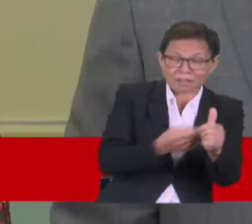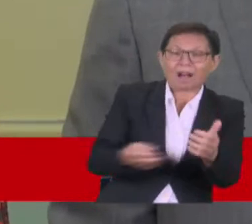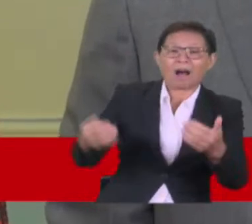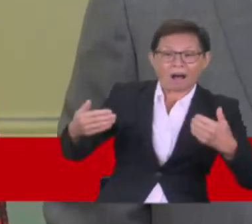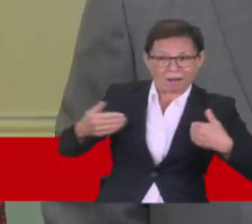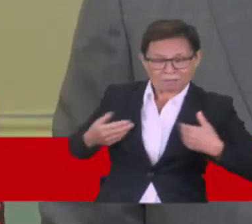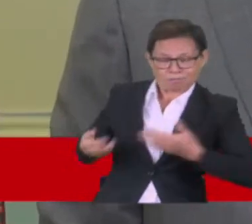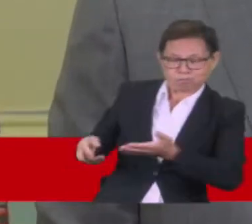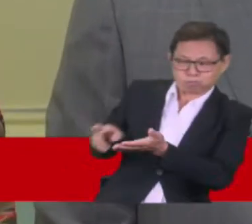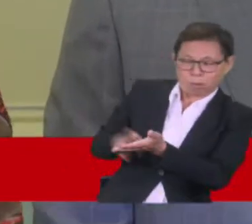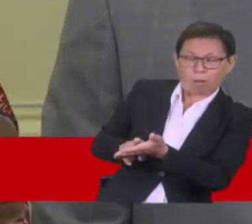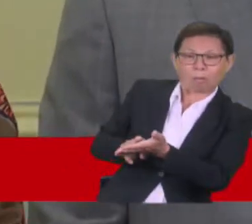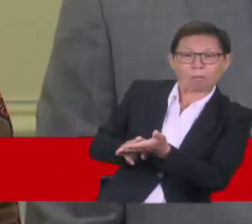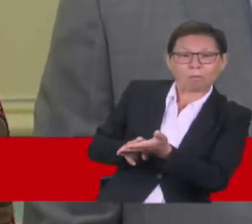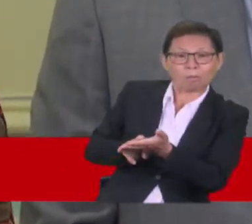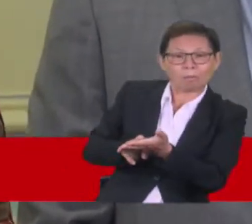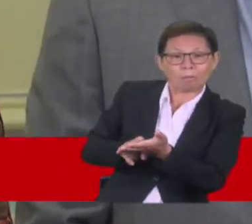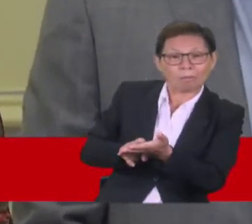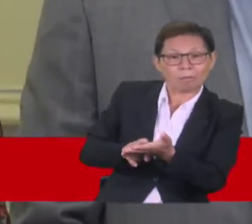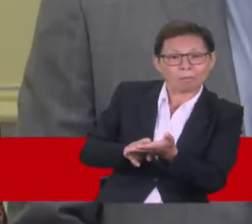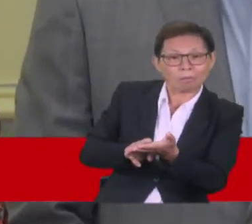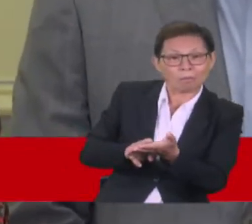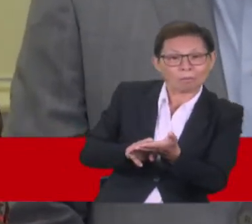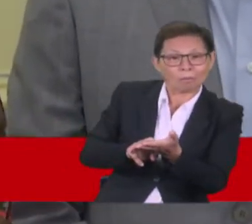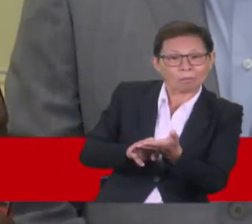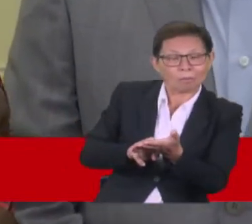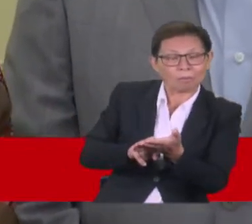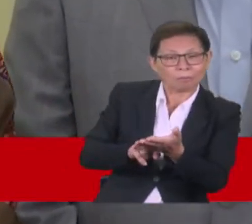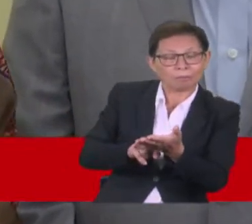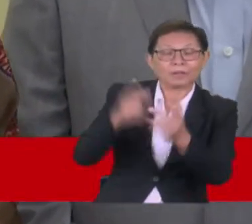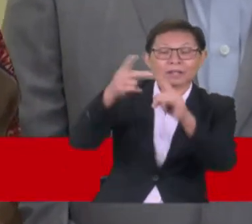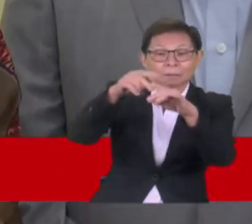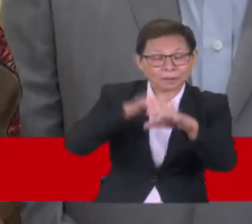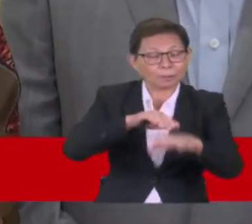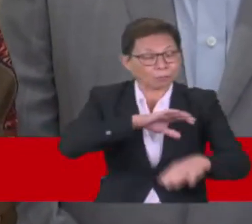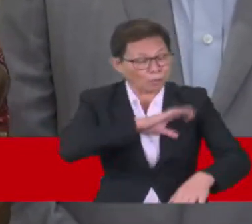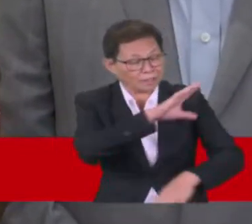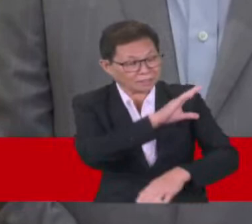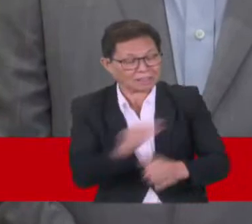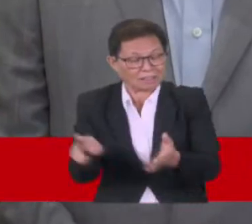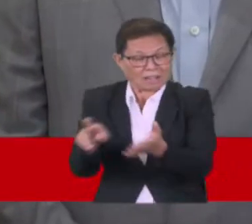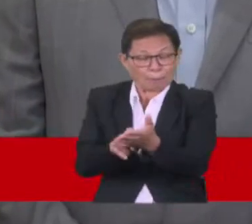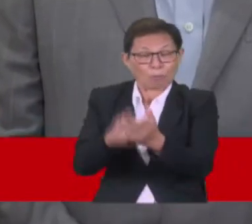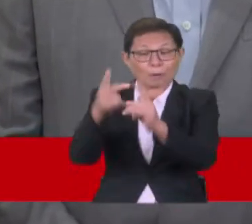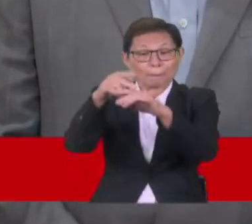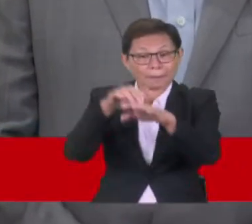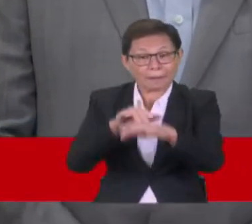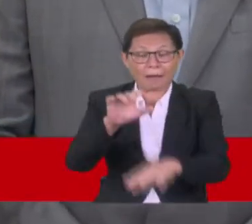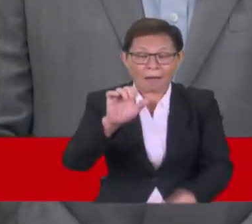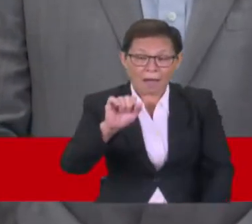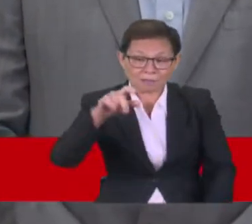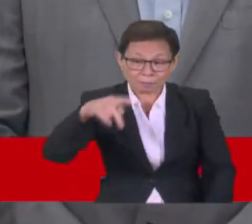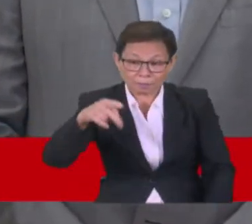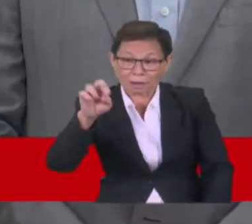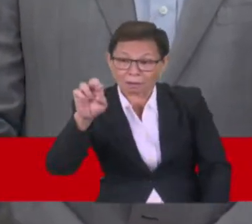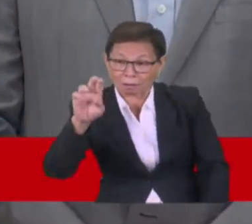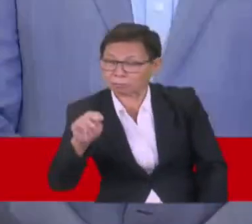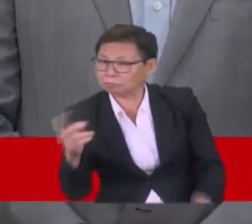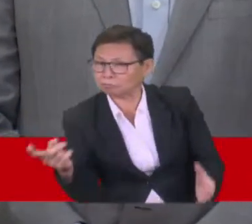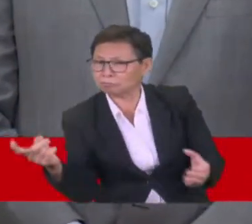dibuat pada pihak PDAM dan splm tentang